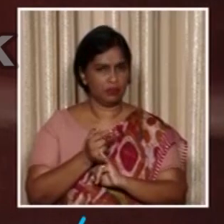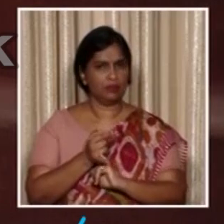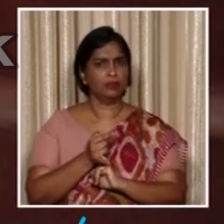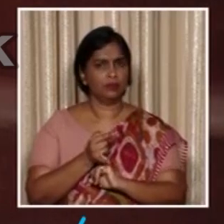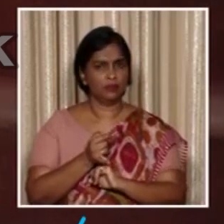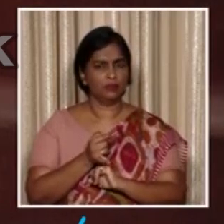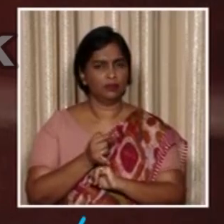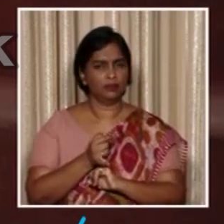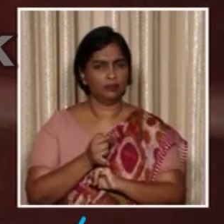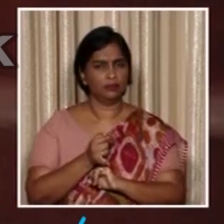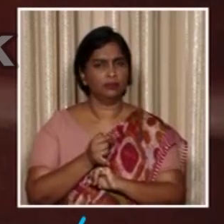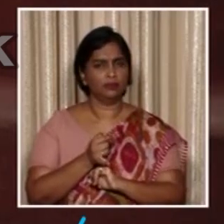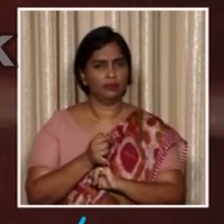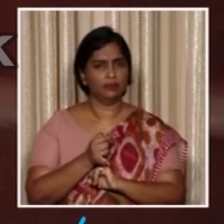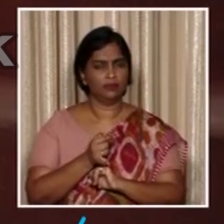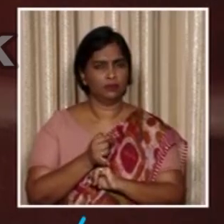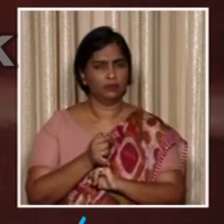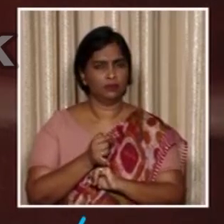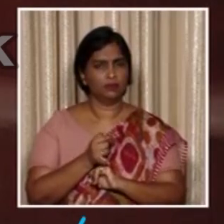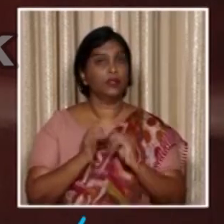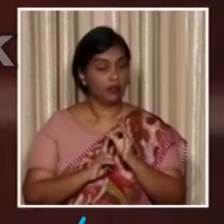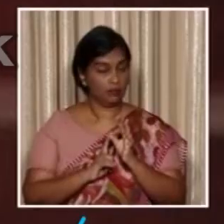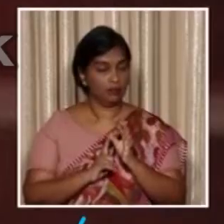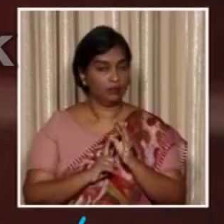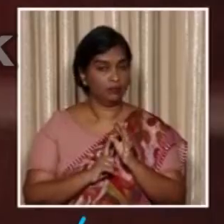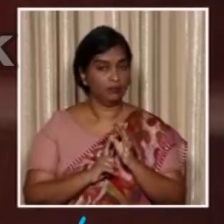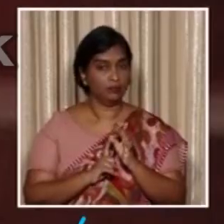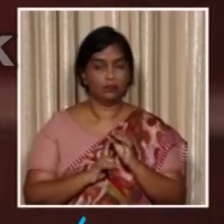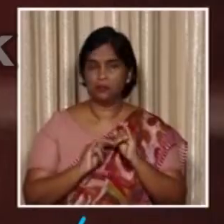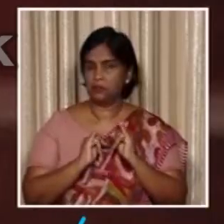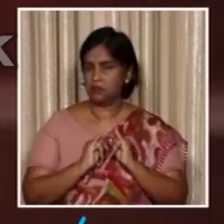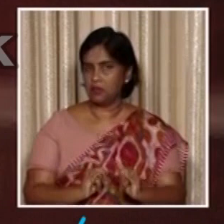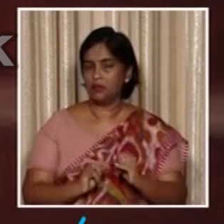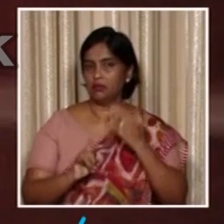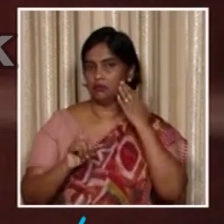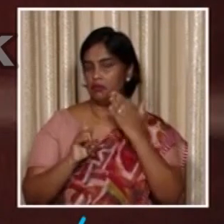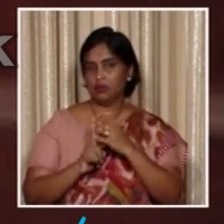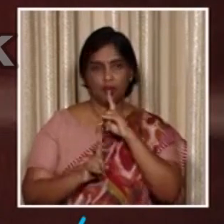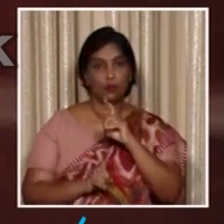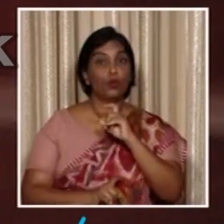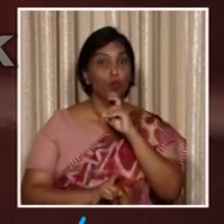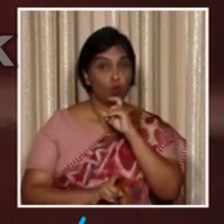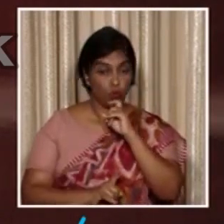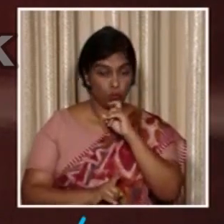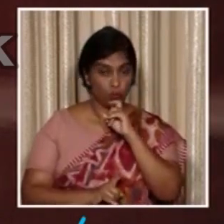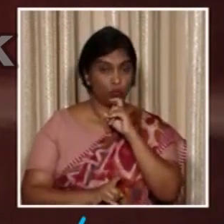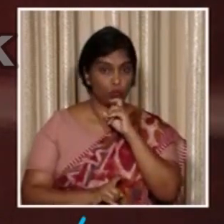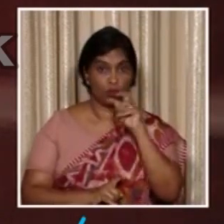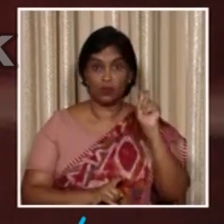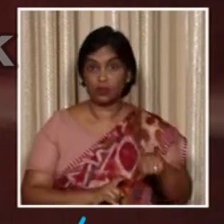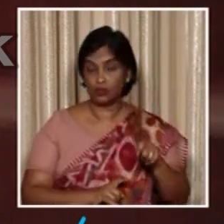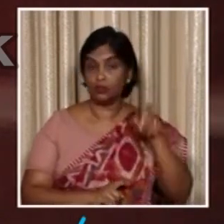ශානක්‍යන් මාණිකරසන් මන්ත්‍රීතුමා බරපතල චෝදනාවක් කරා අධිකරණයේ